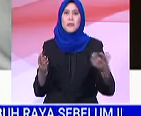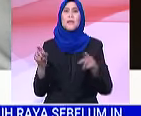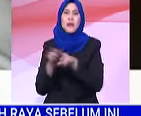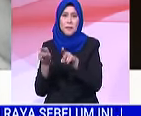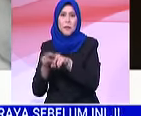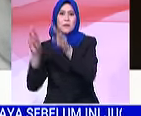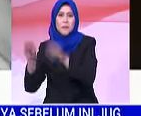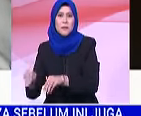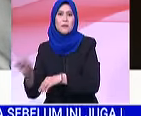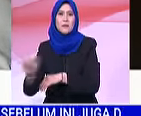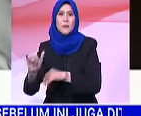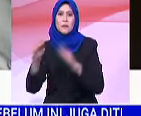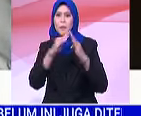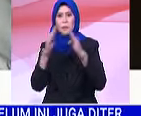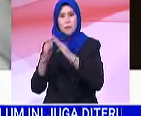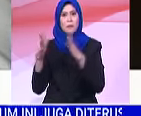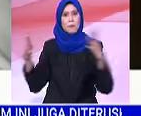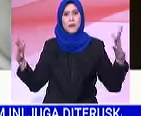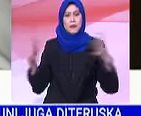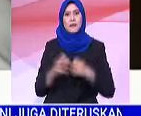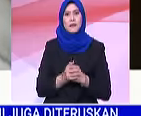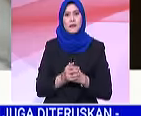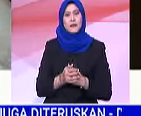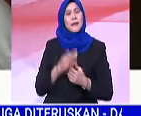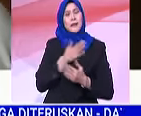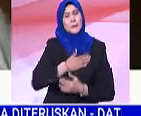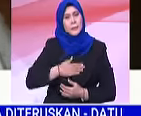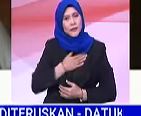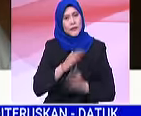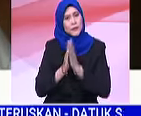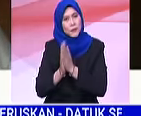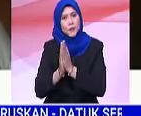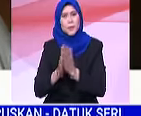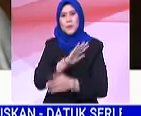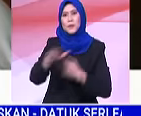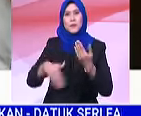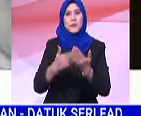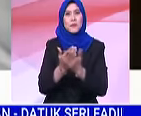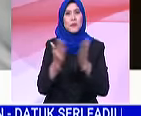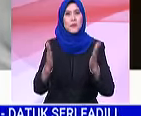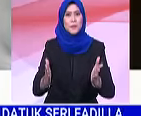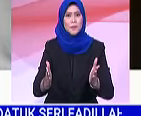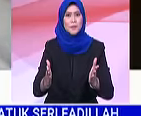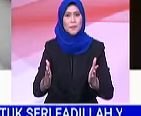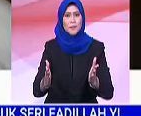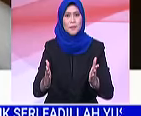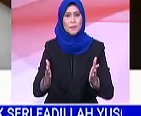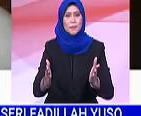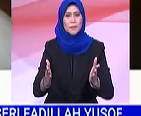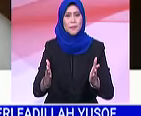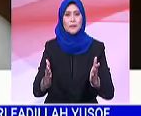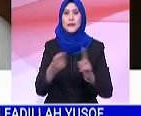banyak dalam bandar. Inilah sekali lagi saya memohon semua cahaya baik daripada semua